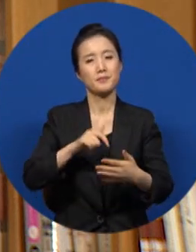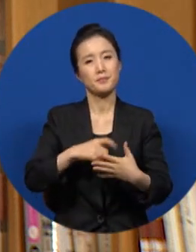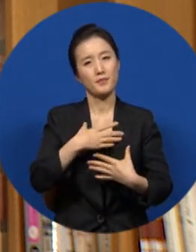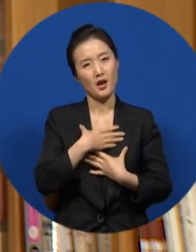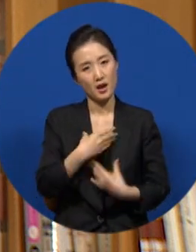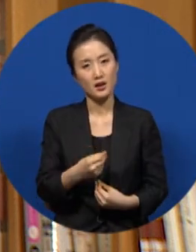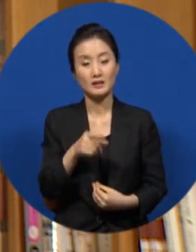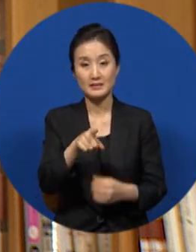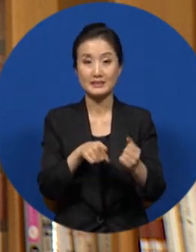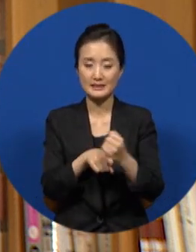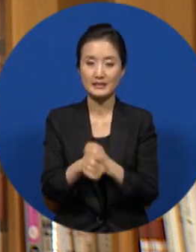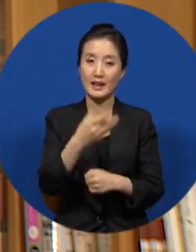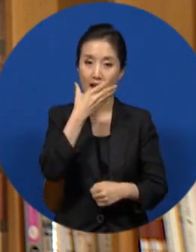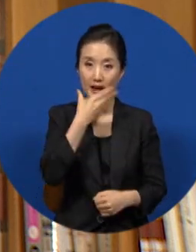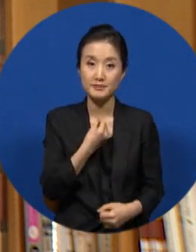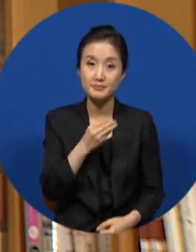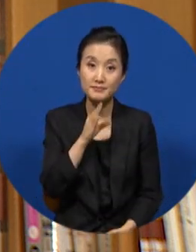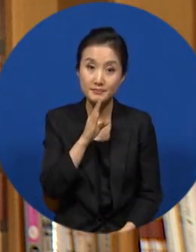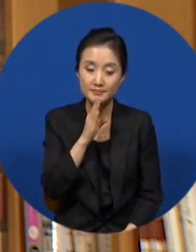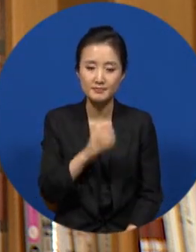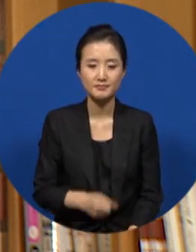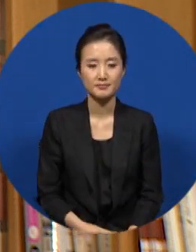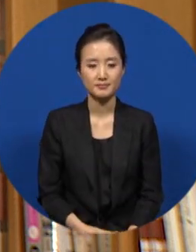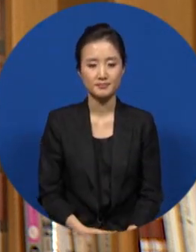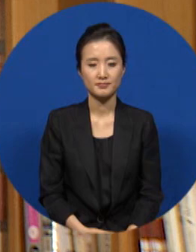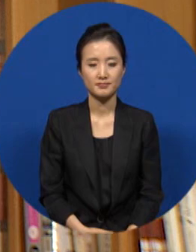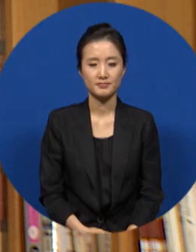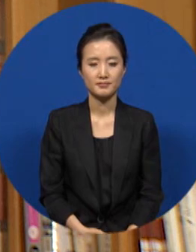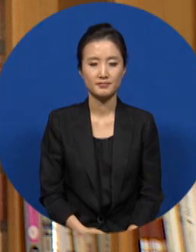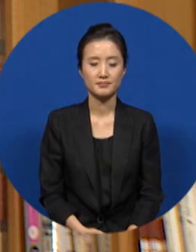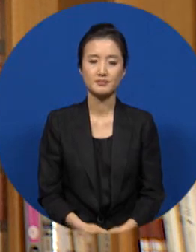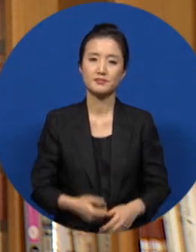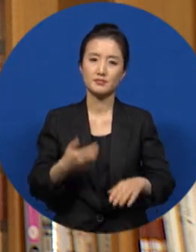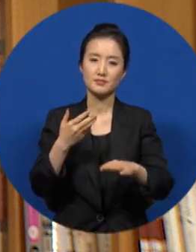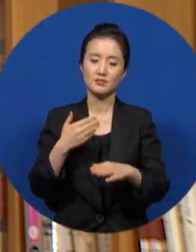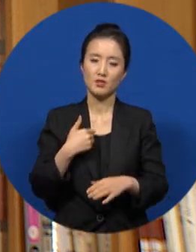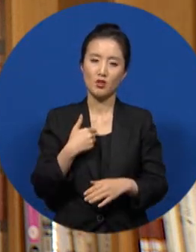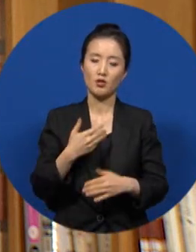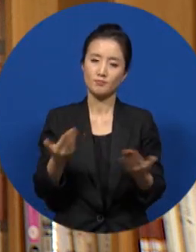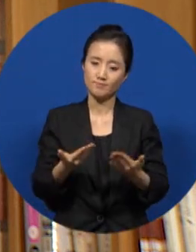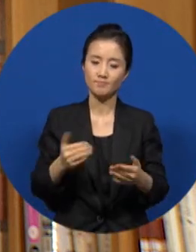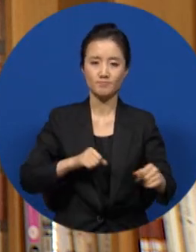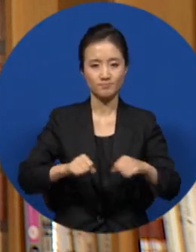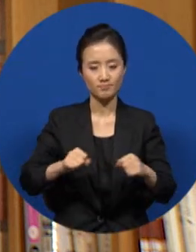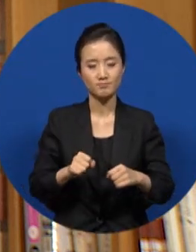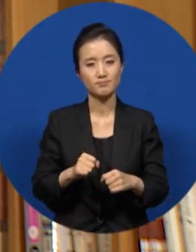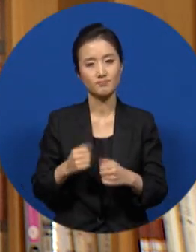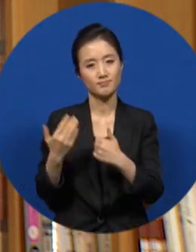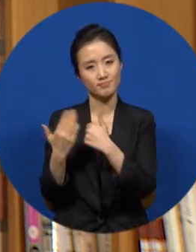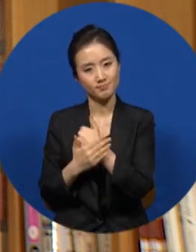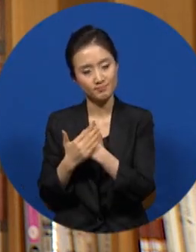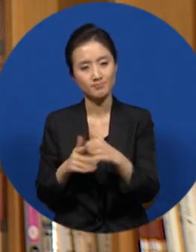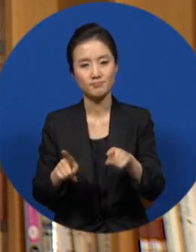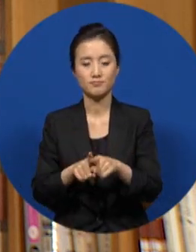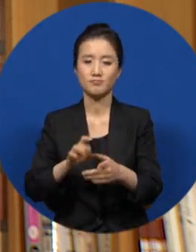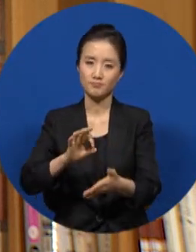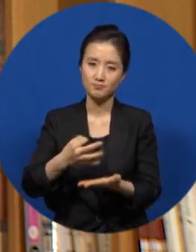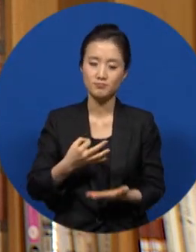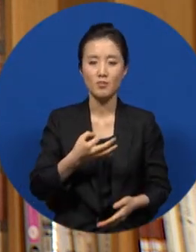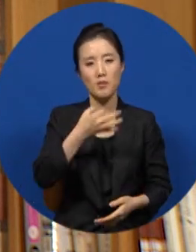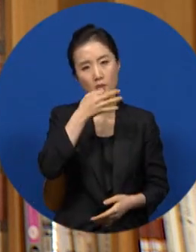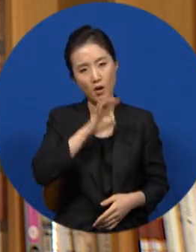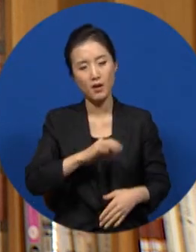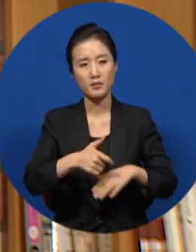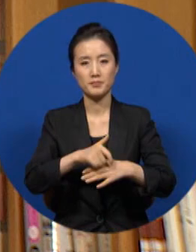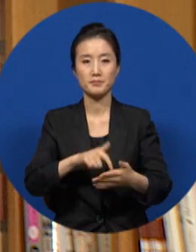상태. 이게 행복한 거예요. 그렇죠? 적정한 경제 수준을 가지고 남들한테 대우받으면서 기쁨과 즐거움을 가지고 보람을 가지고 그러면서 마음이